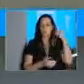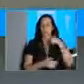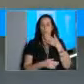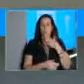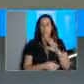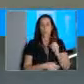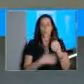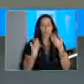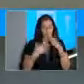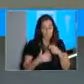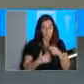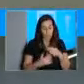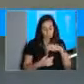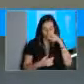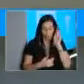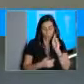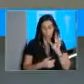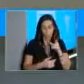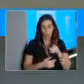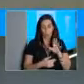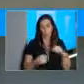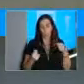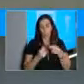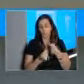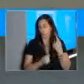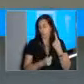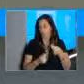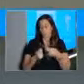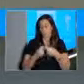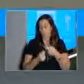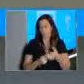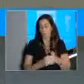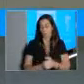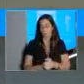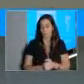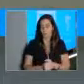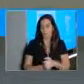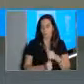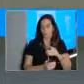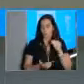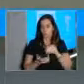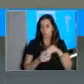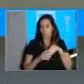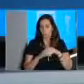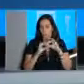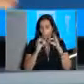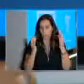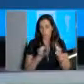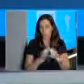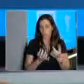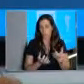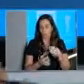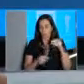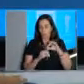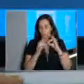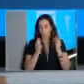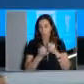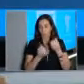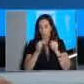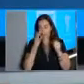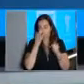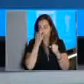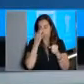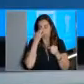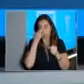האם הסיפור הזה של ההורה יכול להיות שהוא גם קשור לאחד מהארגונים האלה? בוודאי. זה הופיע בתוך הפורום, בתוך מה שנקרא הפורום החילוני. אז